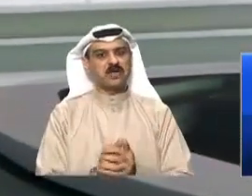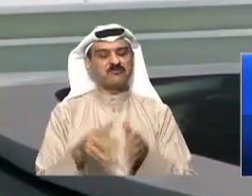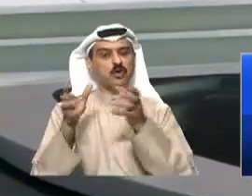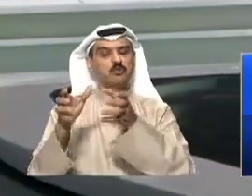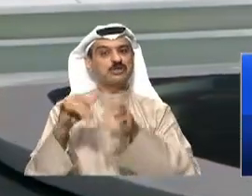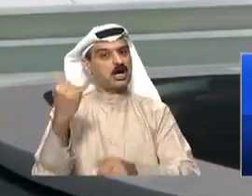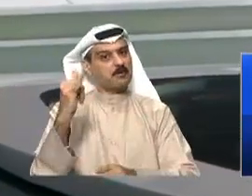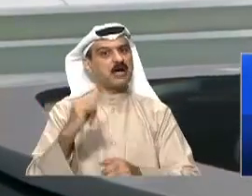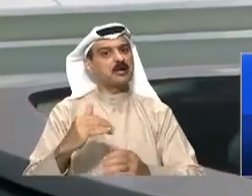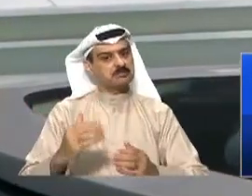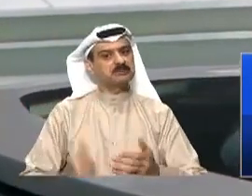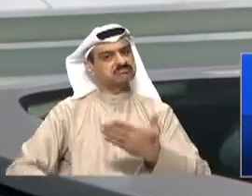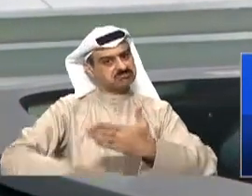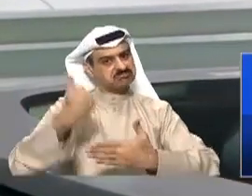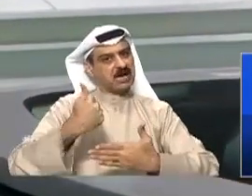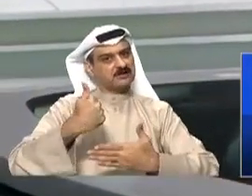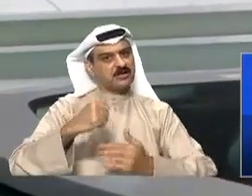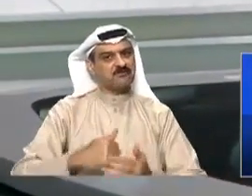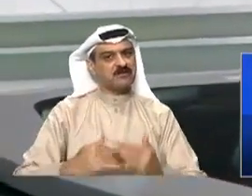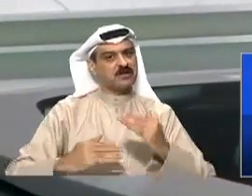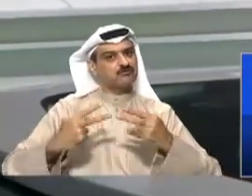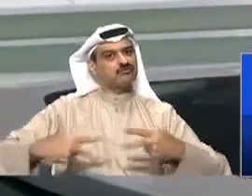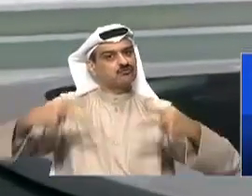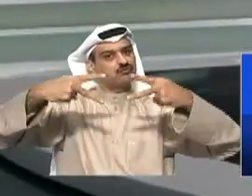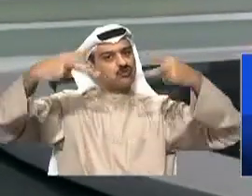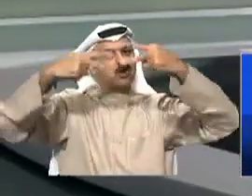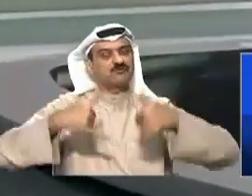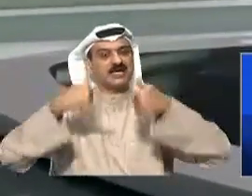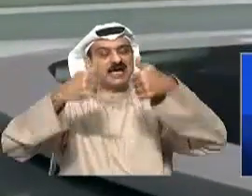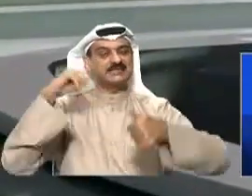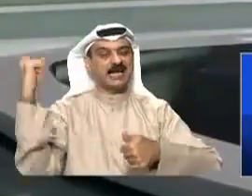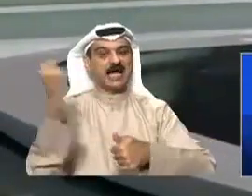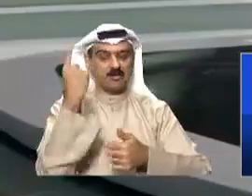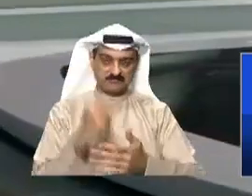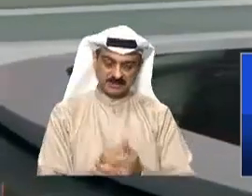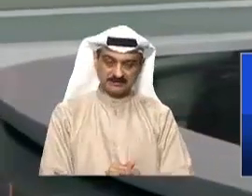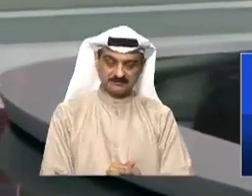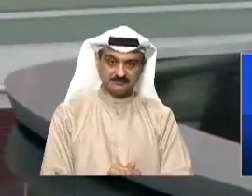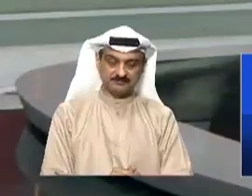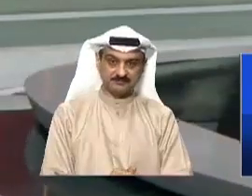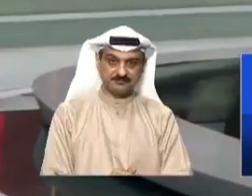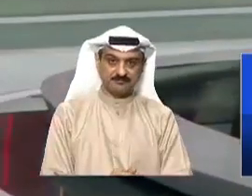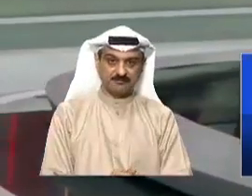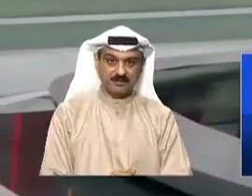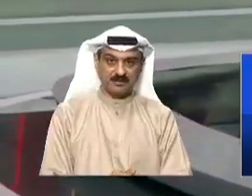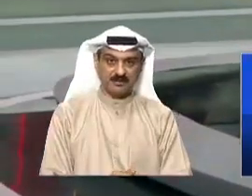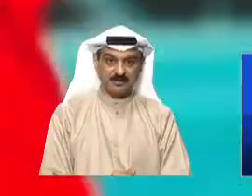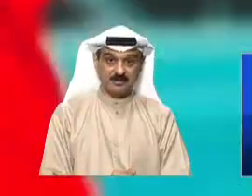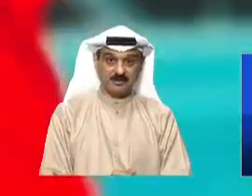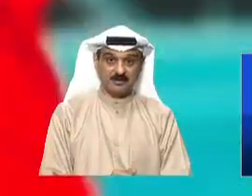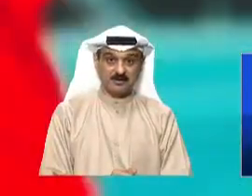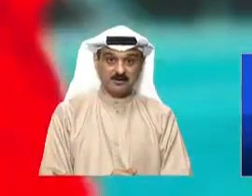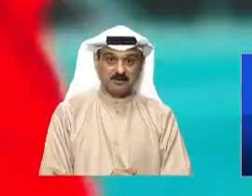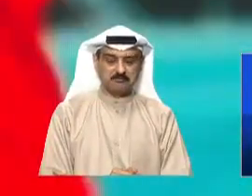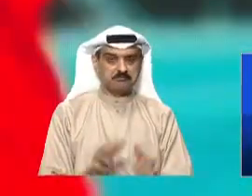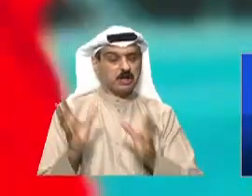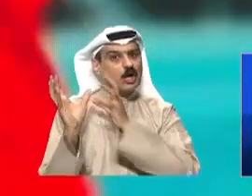أنه قادر على الوصول إلى أبعد مدى في كأس العالم حقيقة. صحيح، ورأينا أيضا تألق لحراس